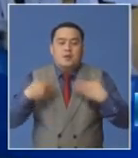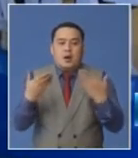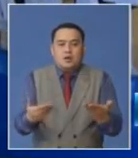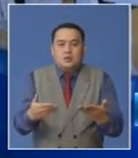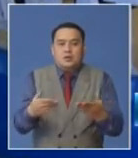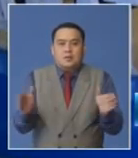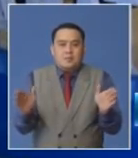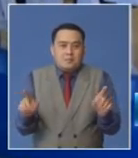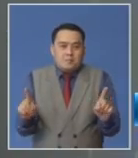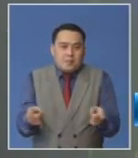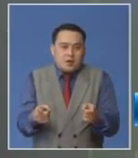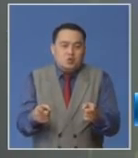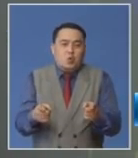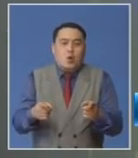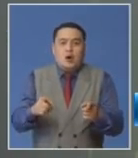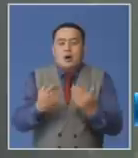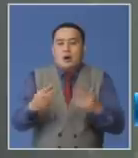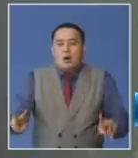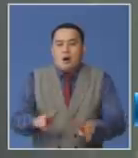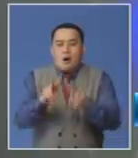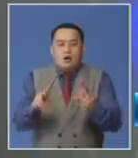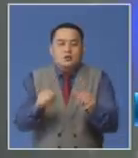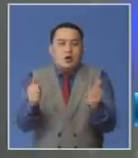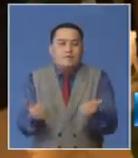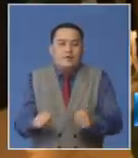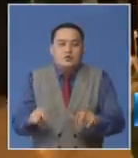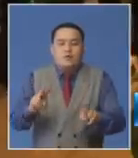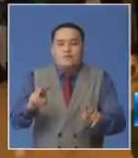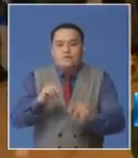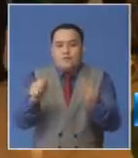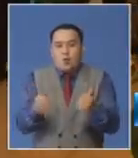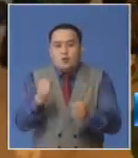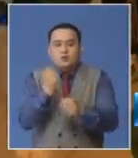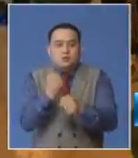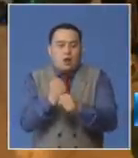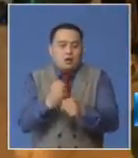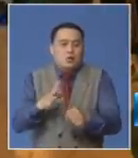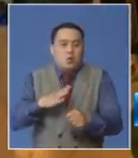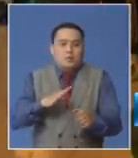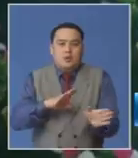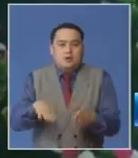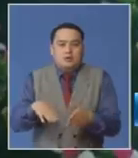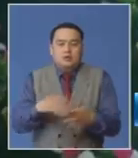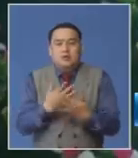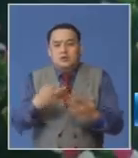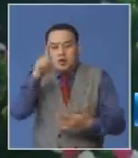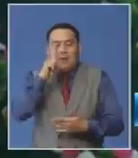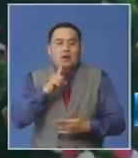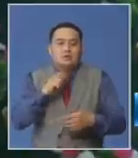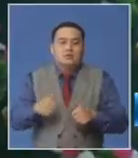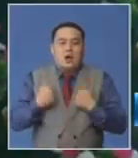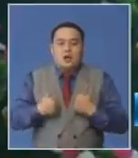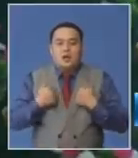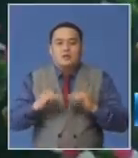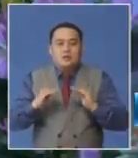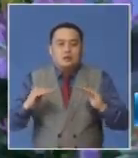миниатюрная астана мини экспонаты и творения рук школьников на создание этого шедевра ушел не один месяц старания